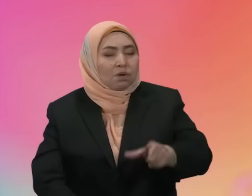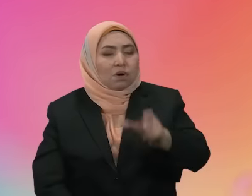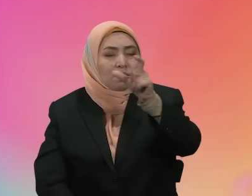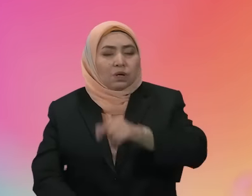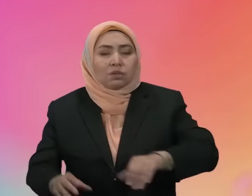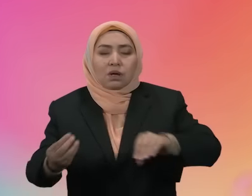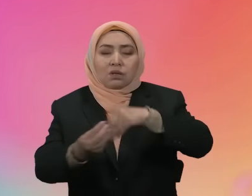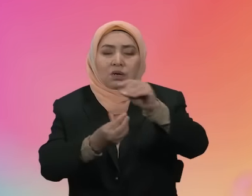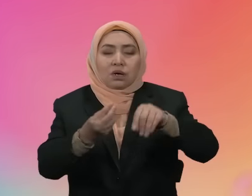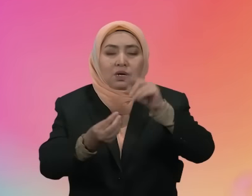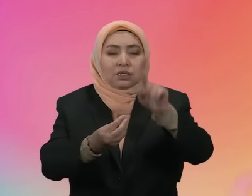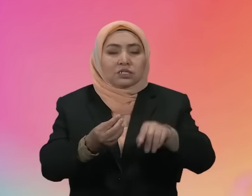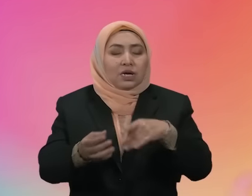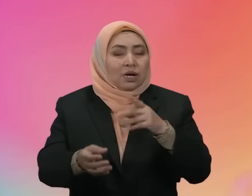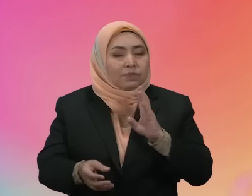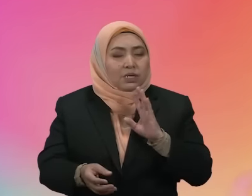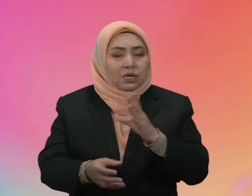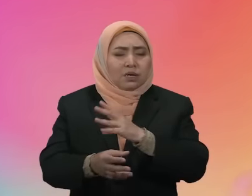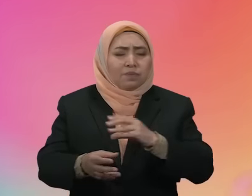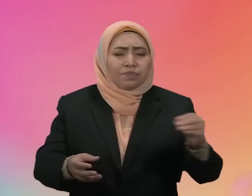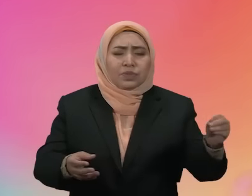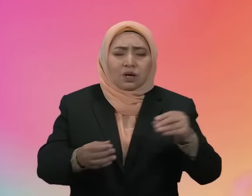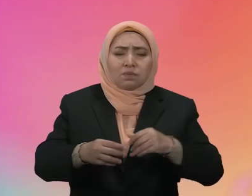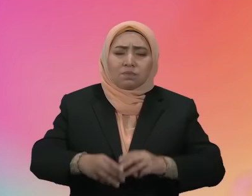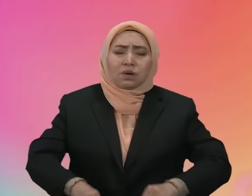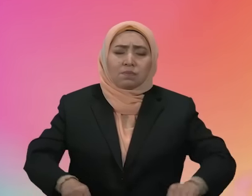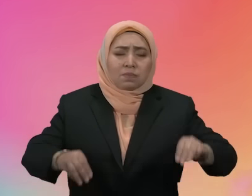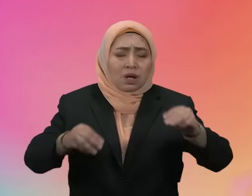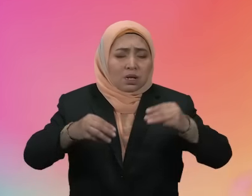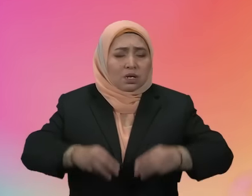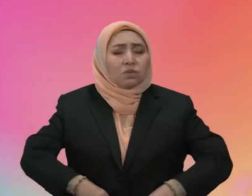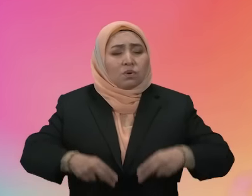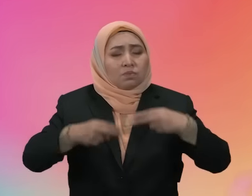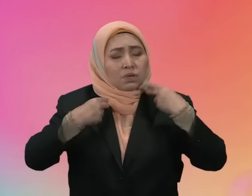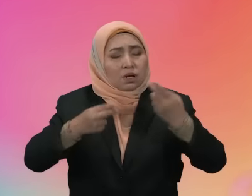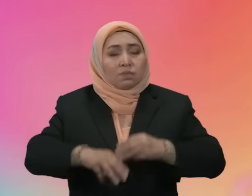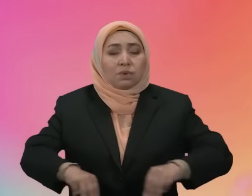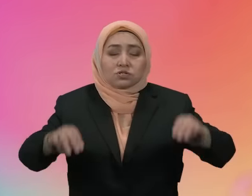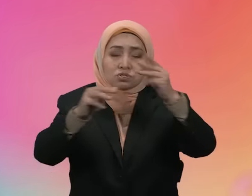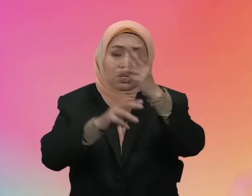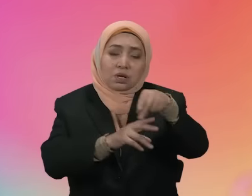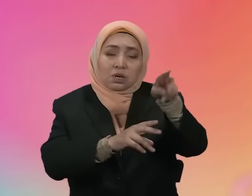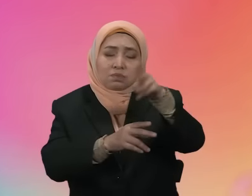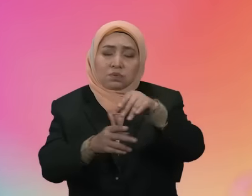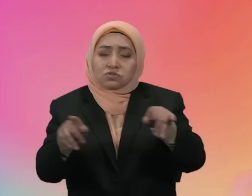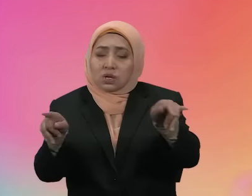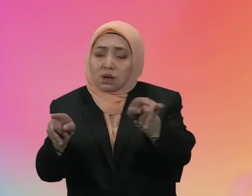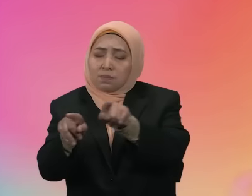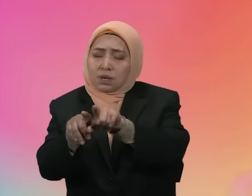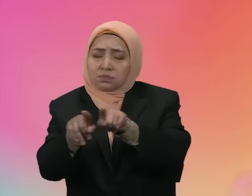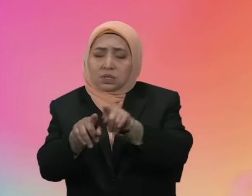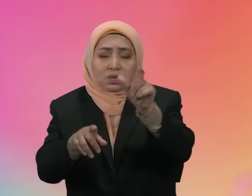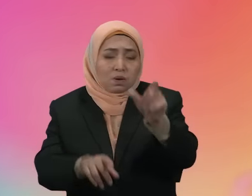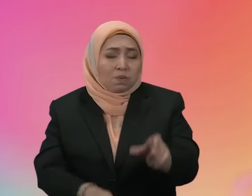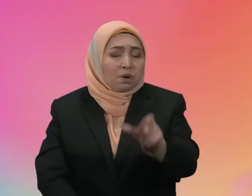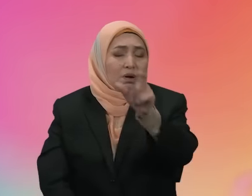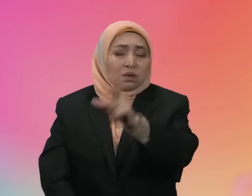hajji wa 'imaratal masjidil haram kaman amana